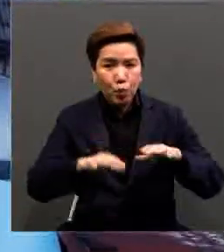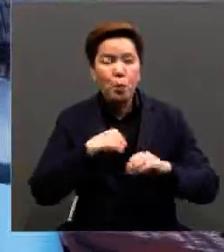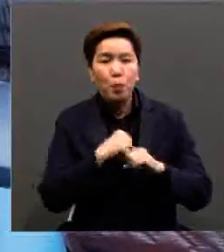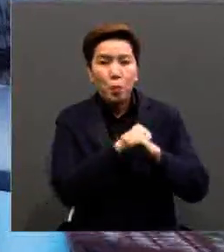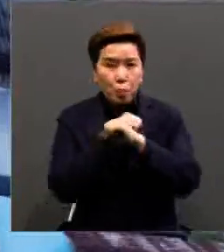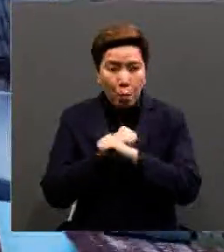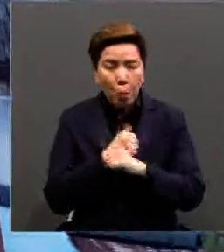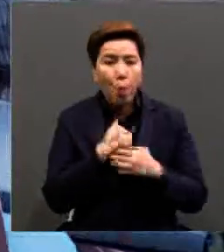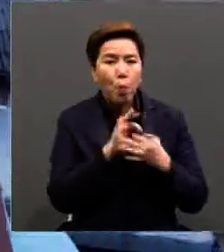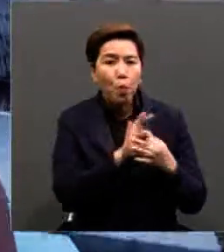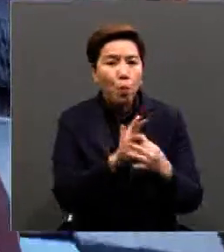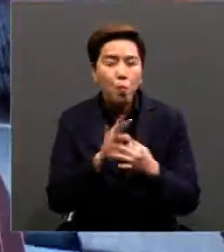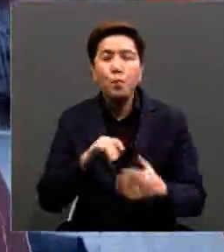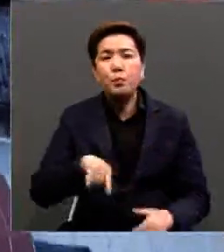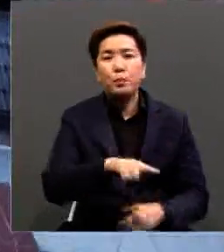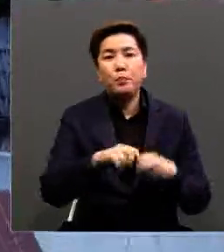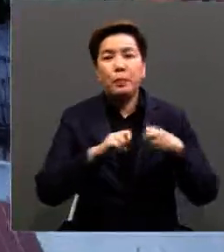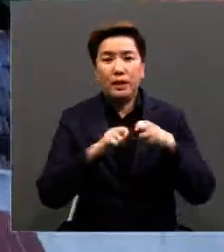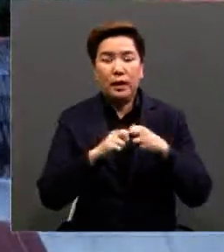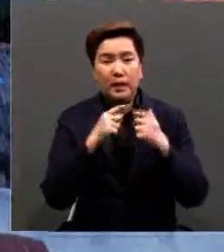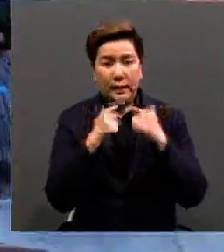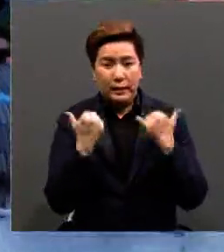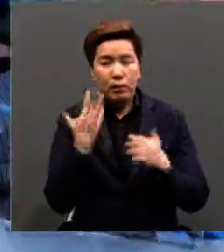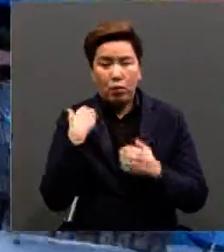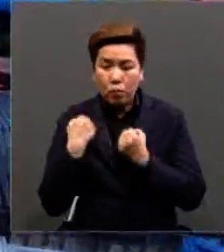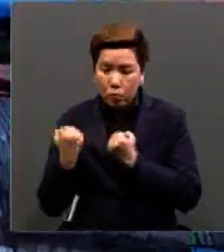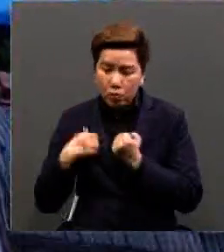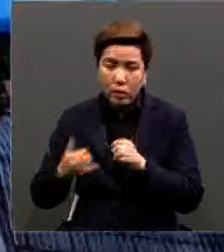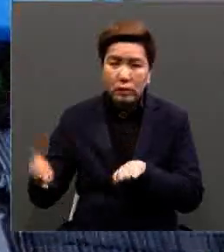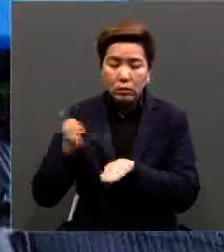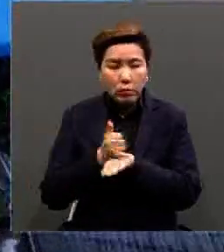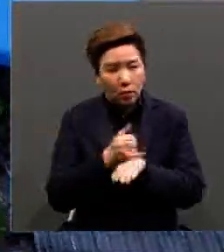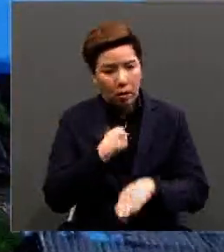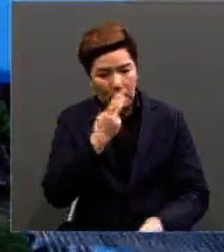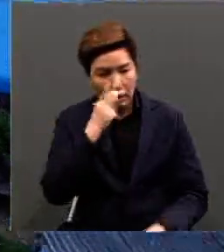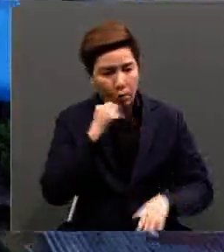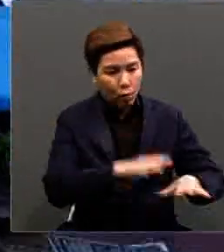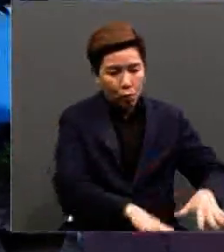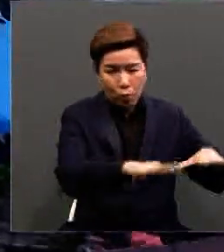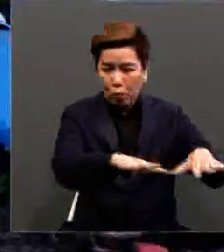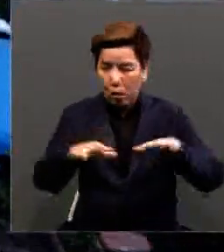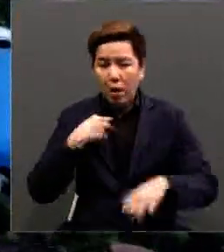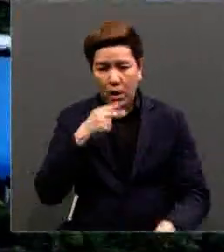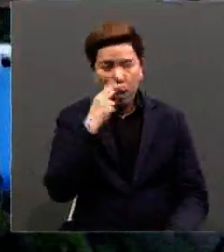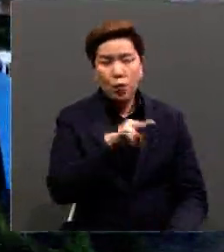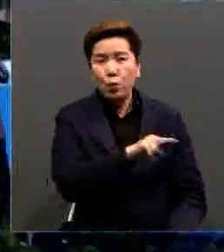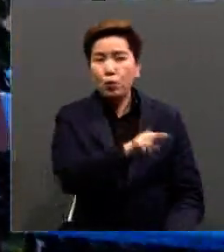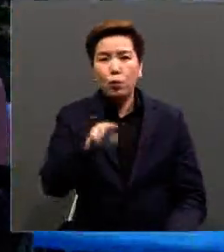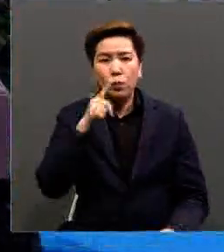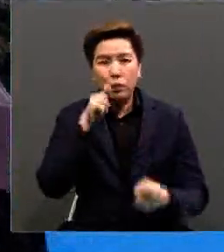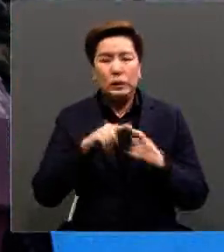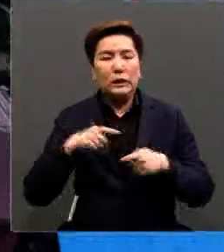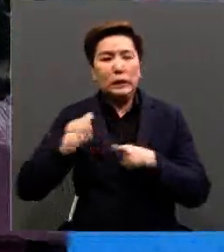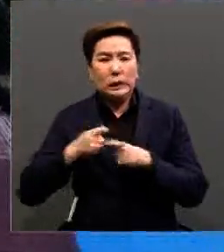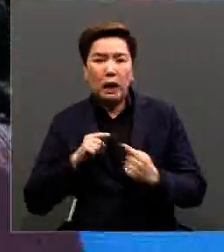ห่วงใยประชาชนที่ประสบอุทกภัยบอกว่าช่วงที่นั่งรถเข้ามาเนี่ยท่านนายกก็ได้เห็นน้ำท่วมในหลายพื้นที่การเดินทางสัญจ